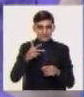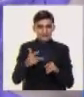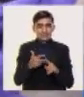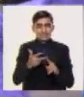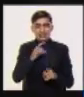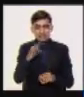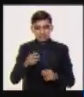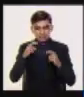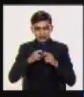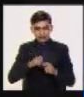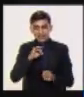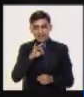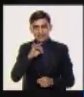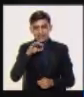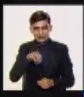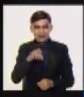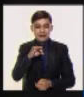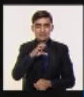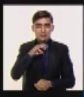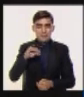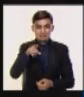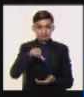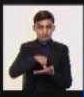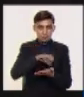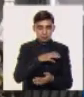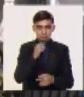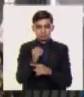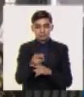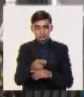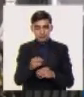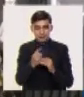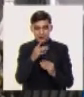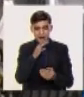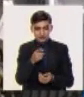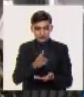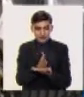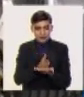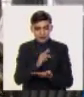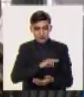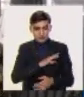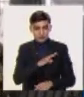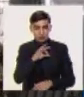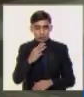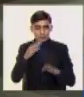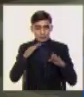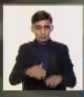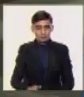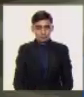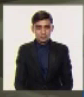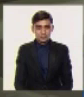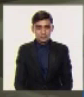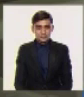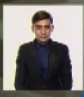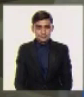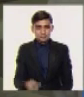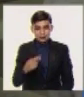раза с помощью юристов. А после выступлений в СМИ его и вовсе уволили, несмотря на 11 лет работы на станции скорой помощи. Я просто обращаюсь